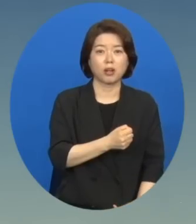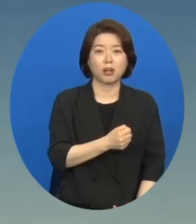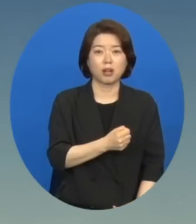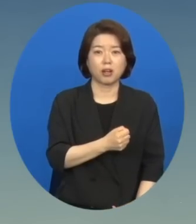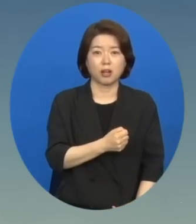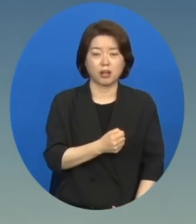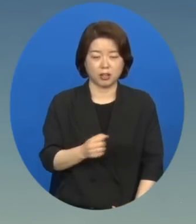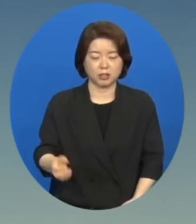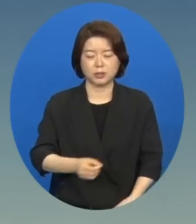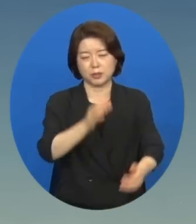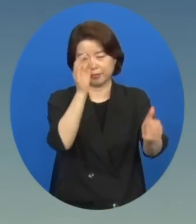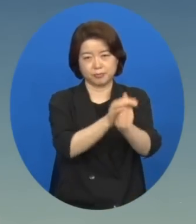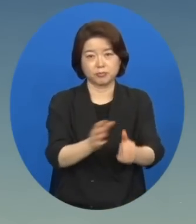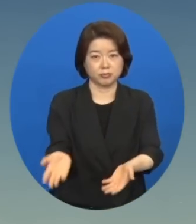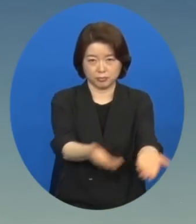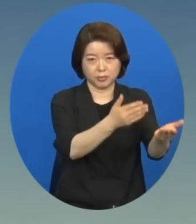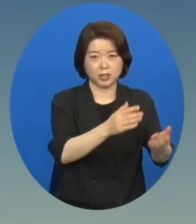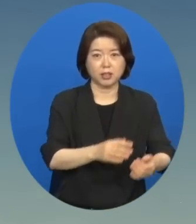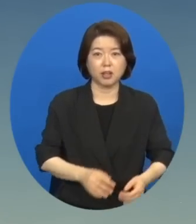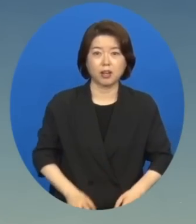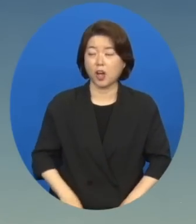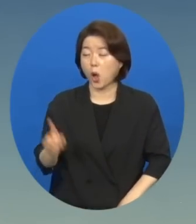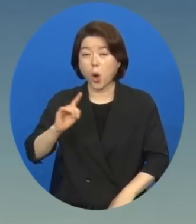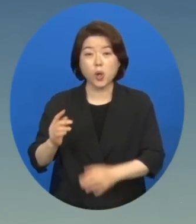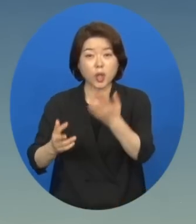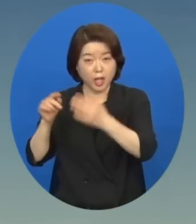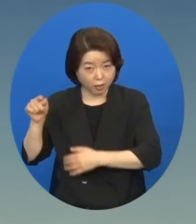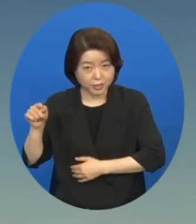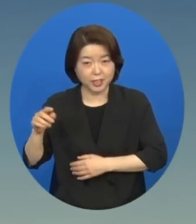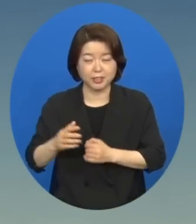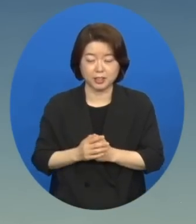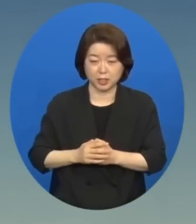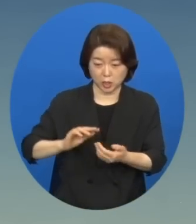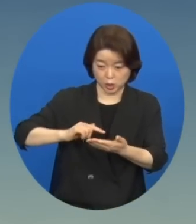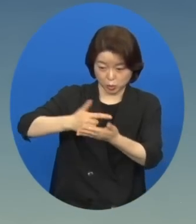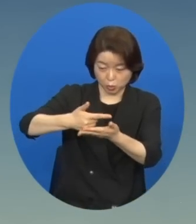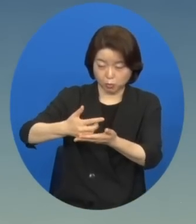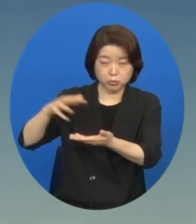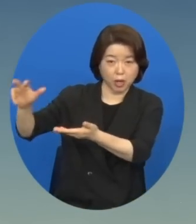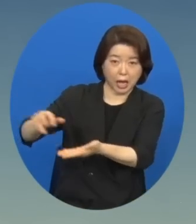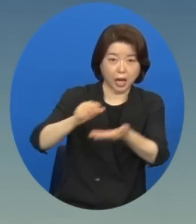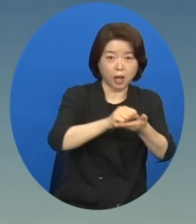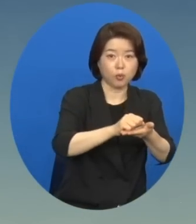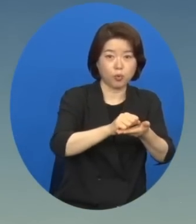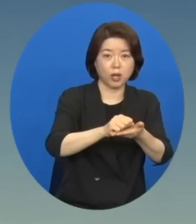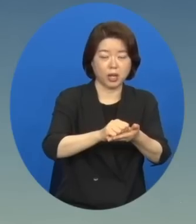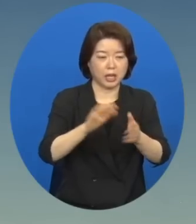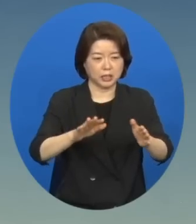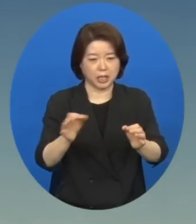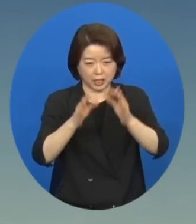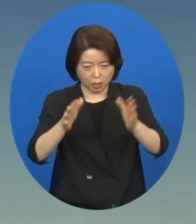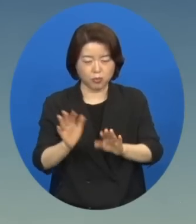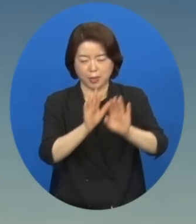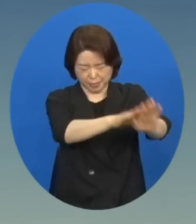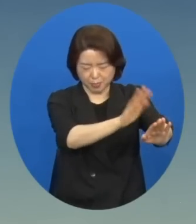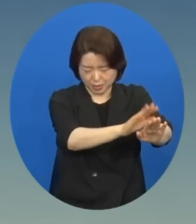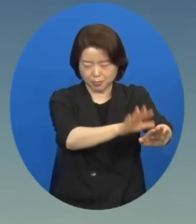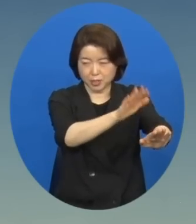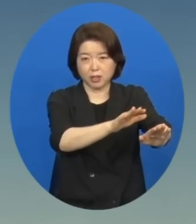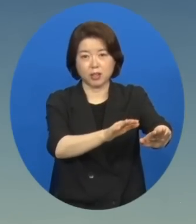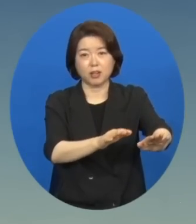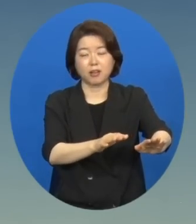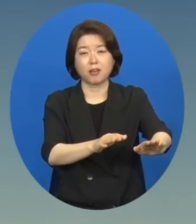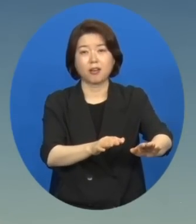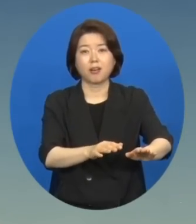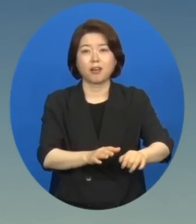이거 막타 주세요. 어떤 한 형제는 노트북을 가지고 왔어요. 당분간 막타 주세요.